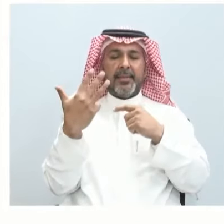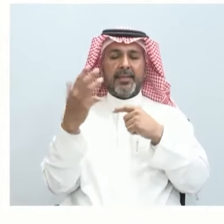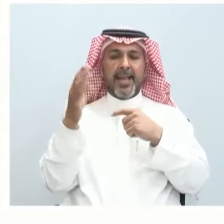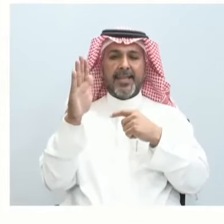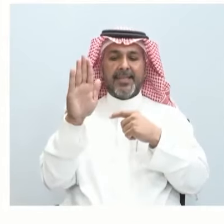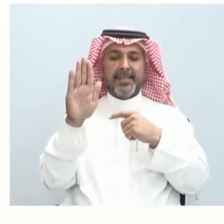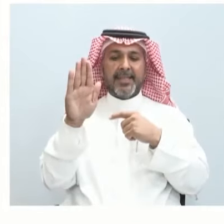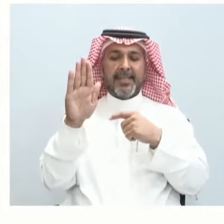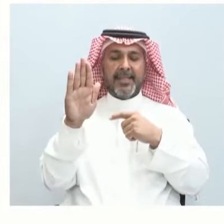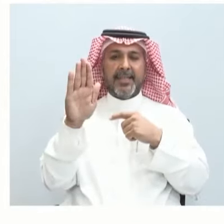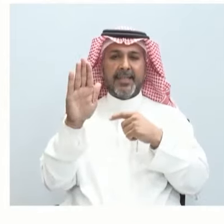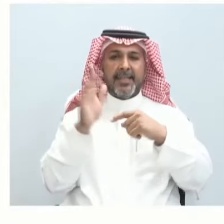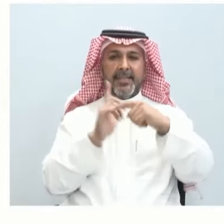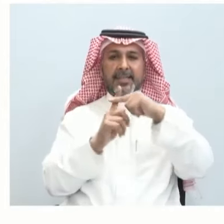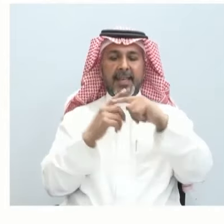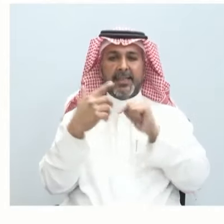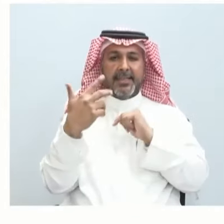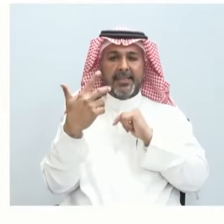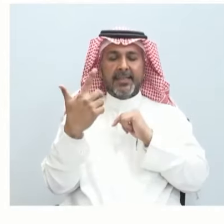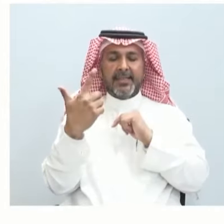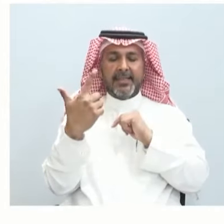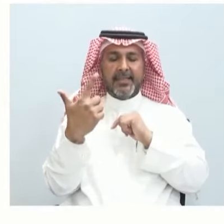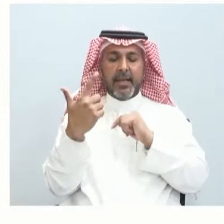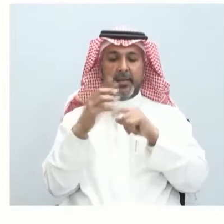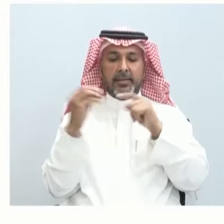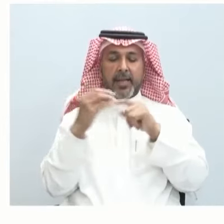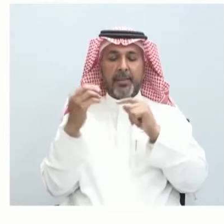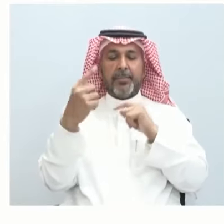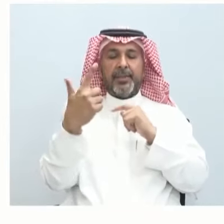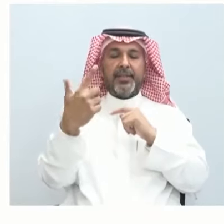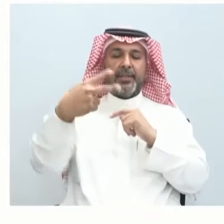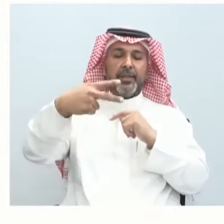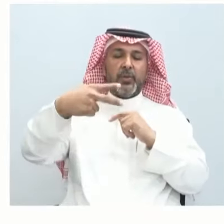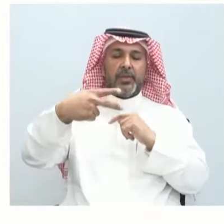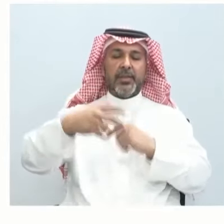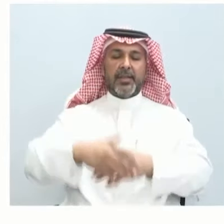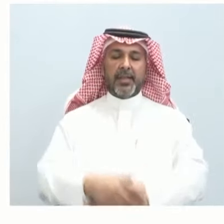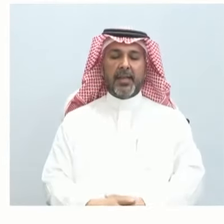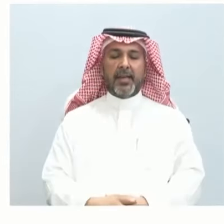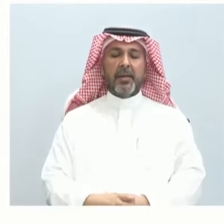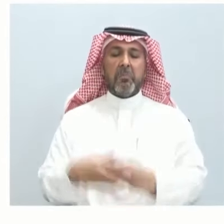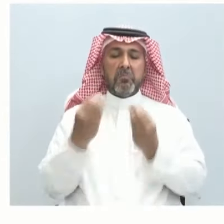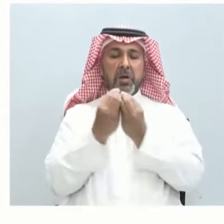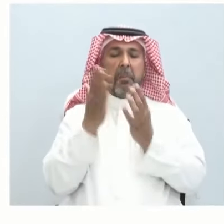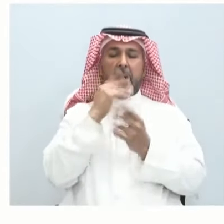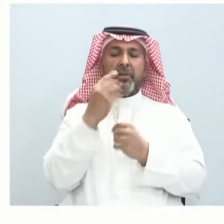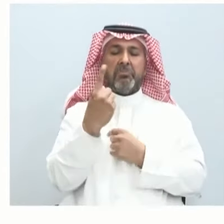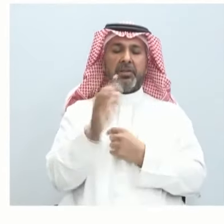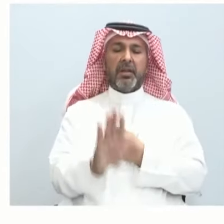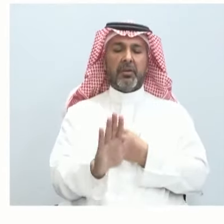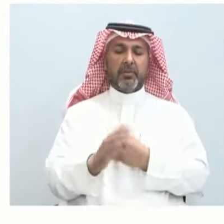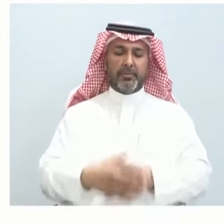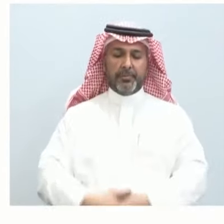حاصل جمع يساوي -9 سين جمعناها لان الاشاره متشابهه اما سالب 27 كما هو لا يوجد حد مشابه له